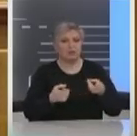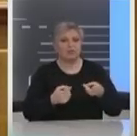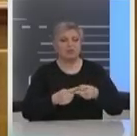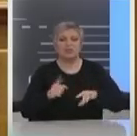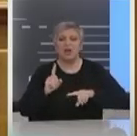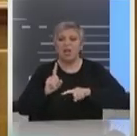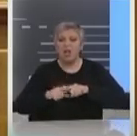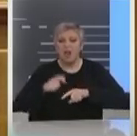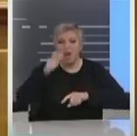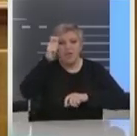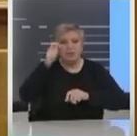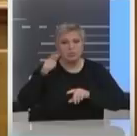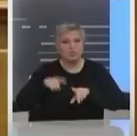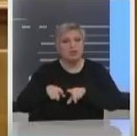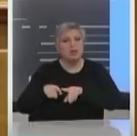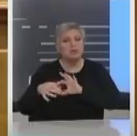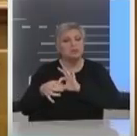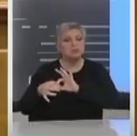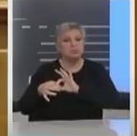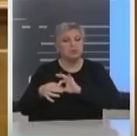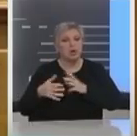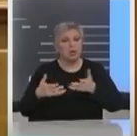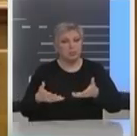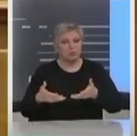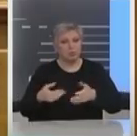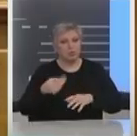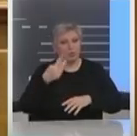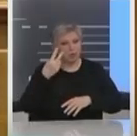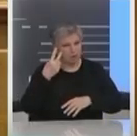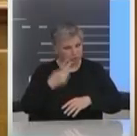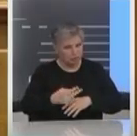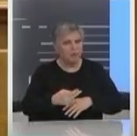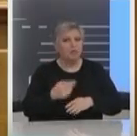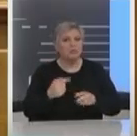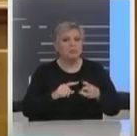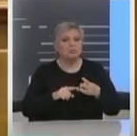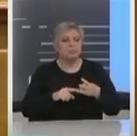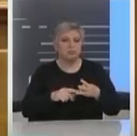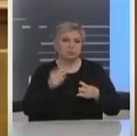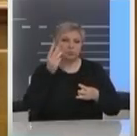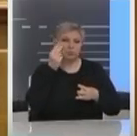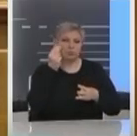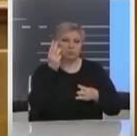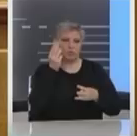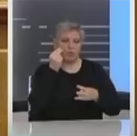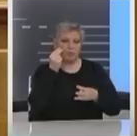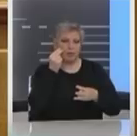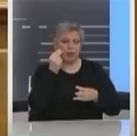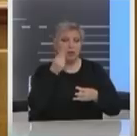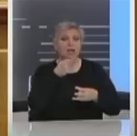ελληνοτουρκικές σχέσεις, το βλέπουμε δυστυχώς και στο Σκοπιανό. Είστε μια